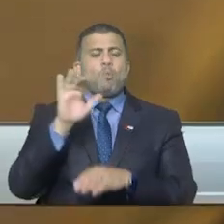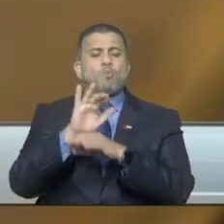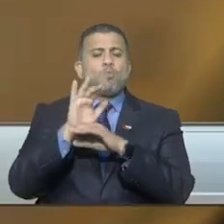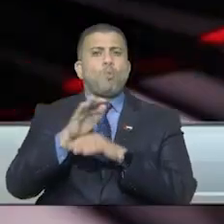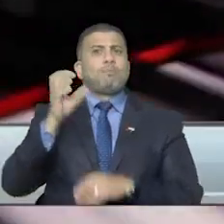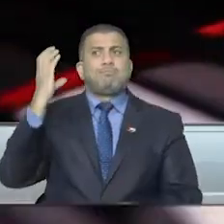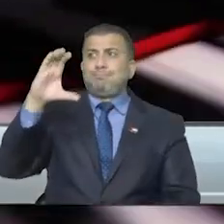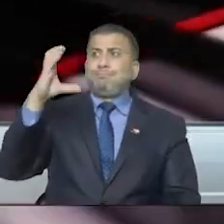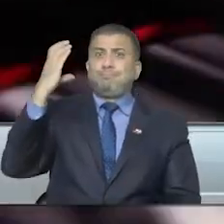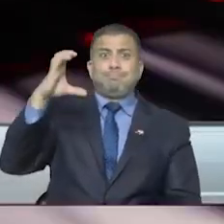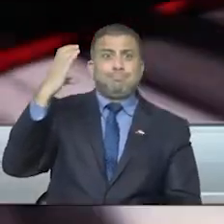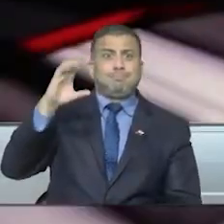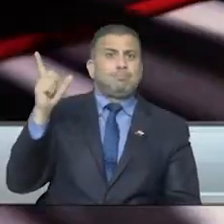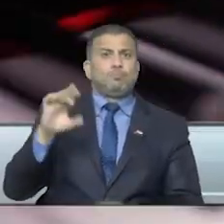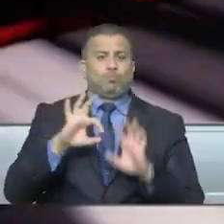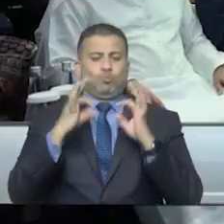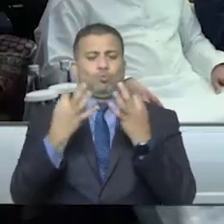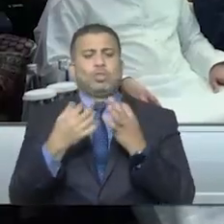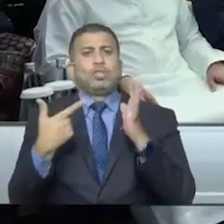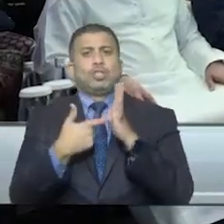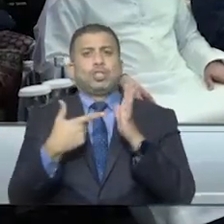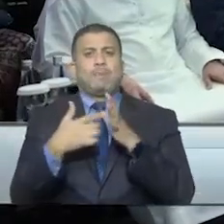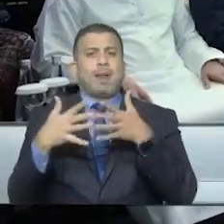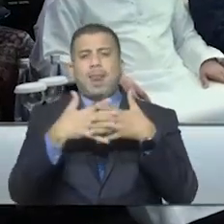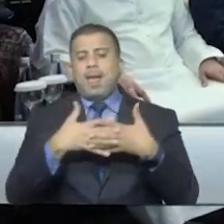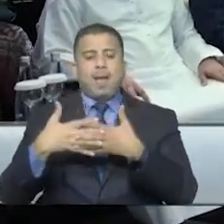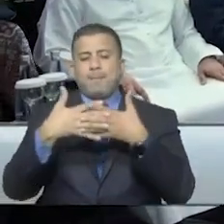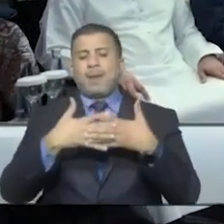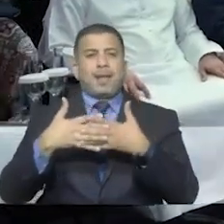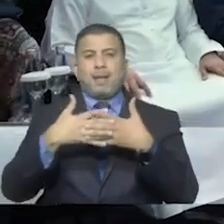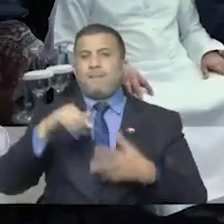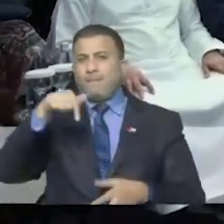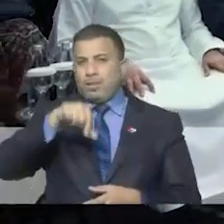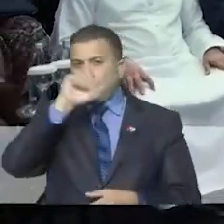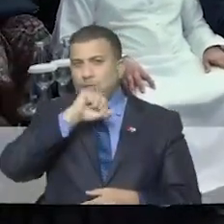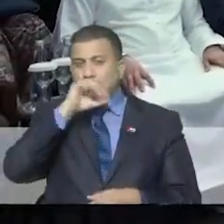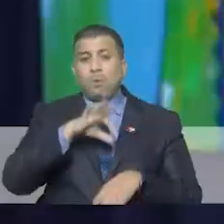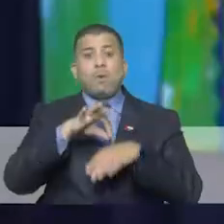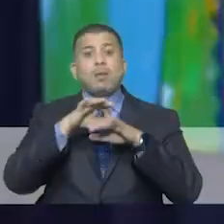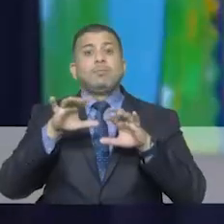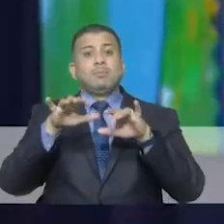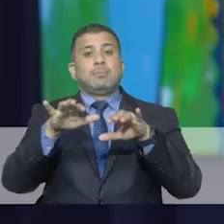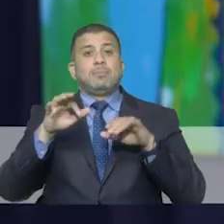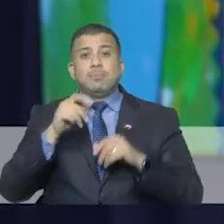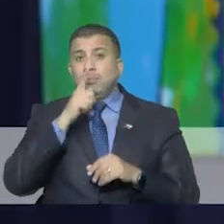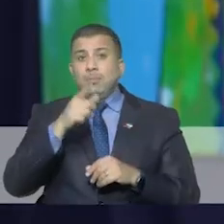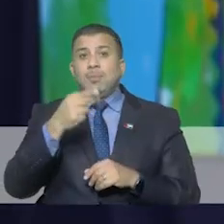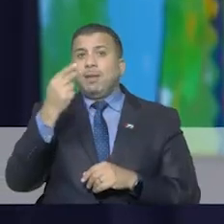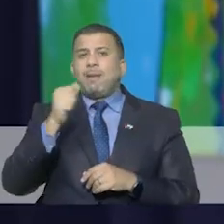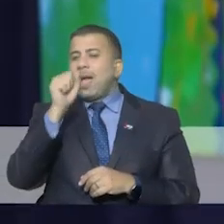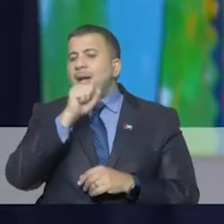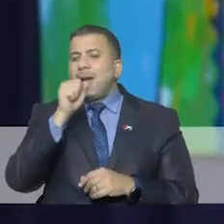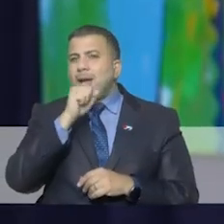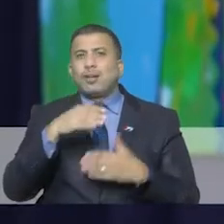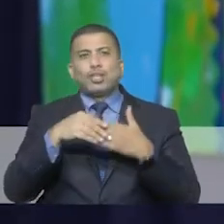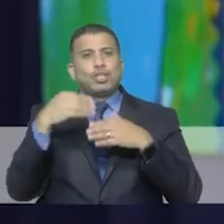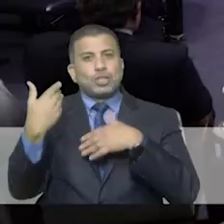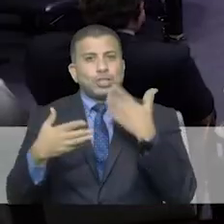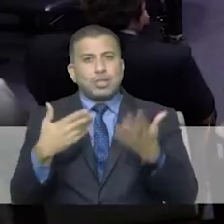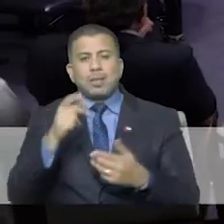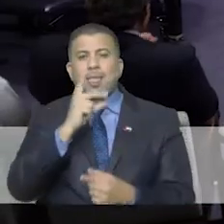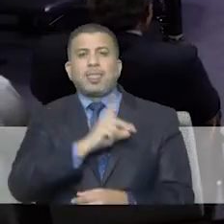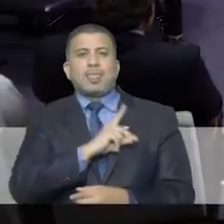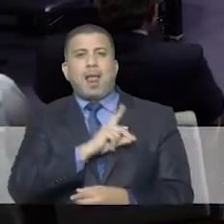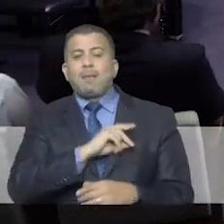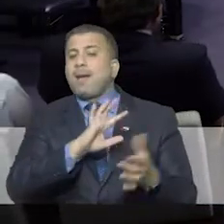ومحاضرات لمجتمع الجامعة الأمريكية في الشارقة وللجمهور، كما يقدم الفنانون الإرشاد والتوجيه